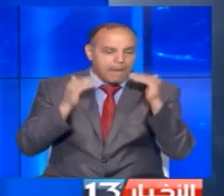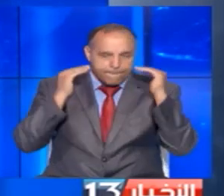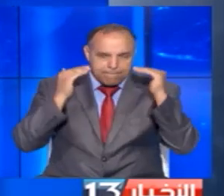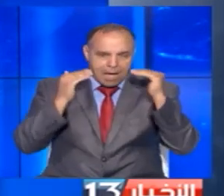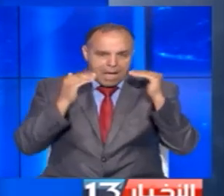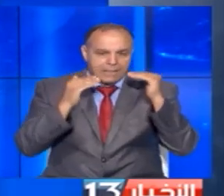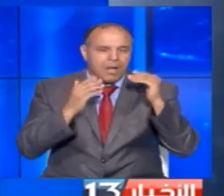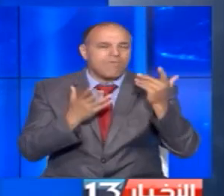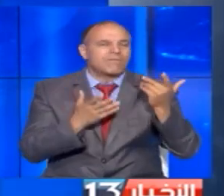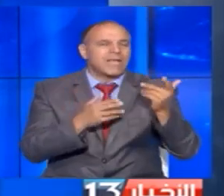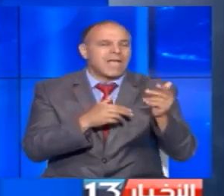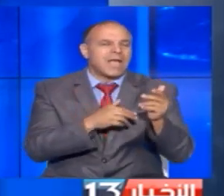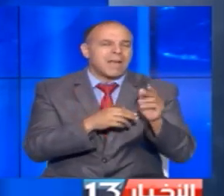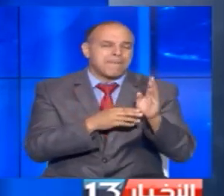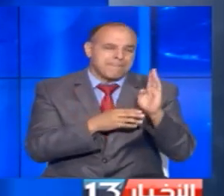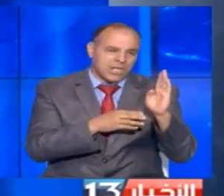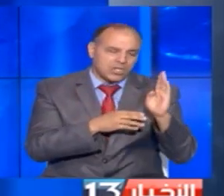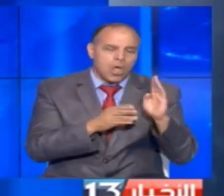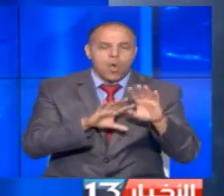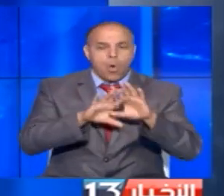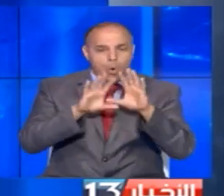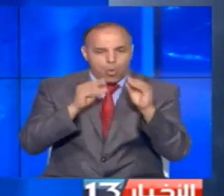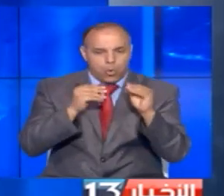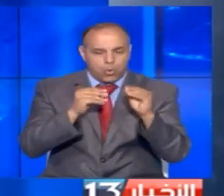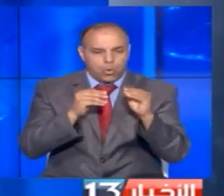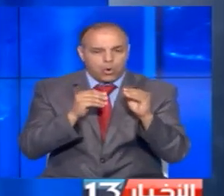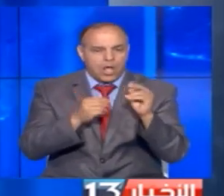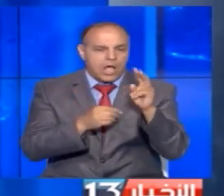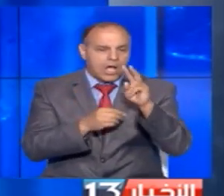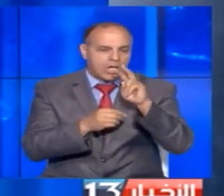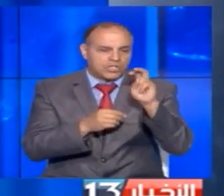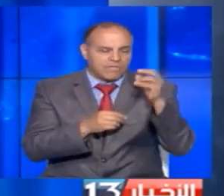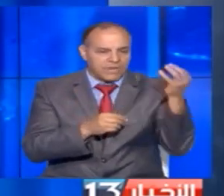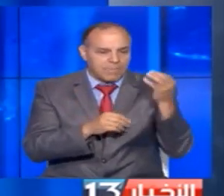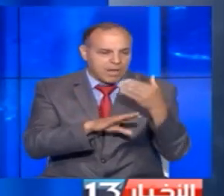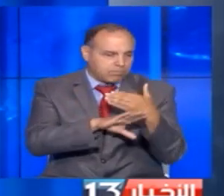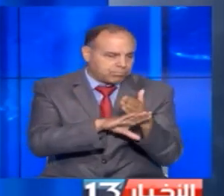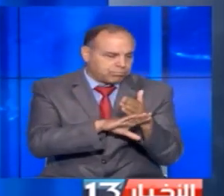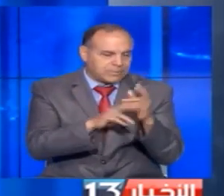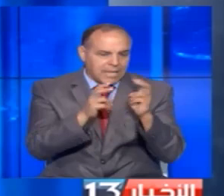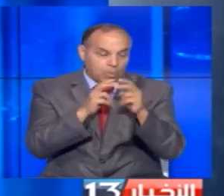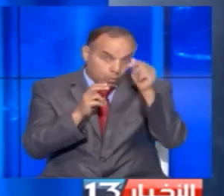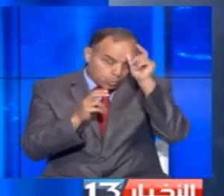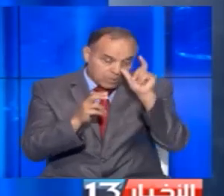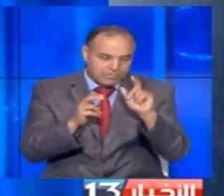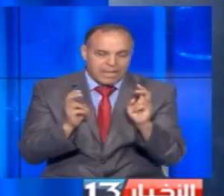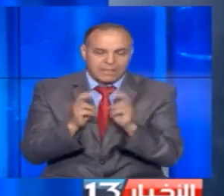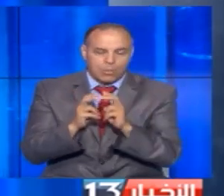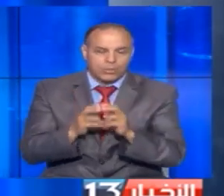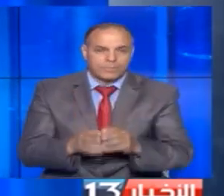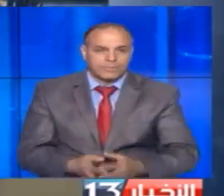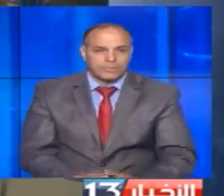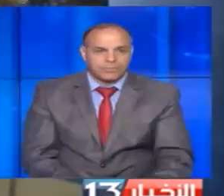برج العامري اضافه جمليه تقدر بعشرين بالمائه من الانتاج الوطني للكهرباء